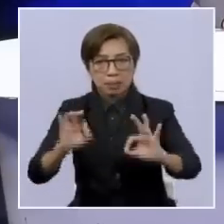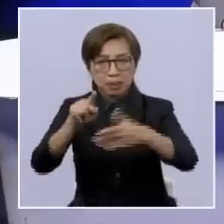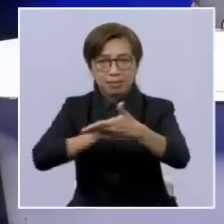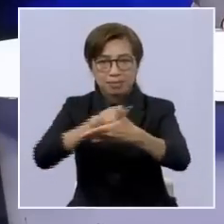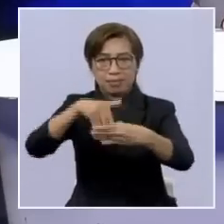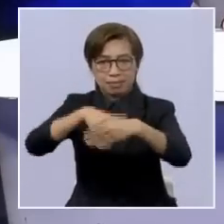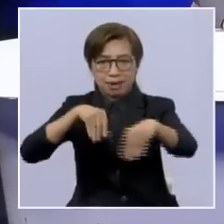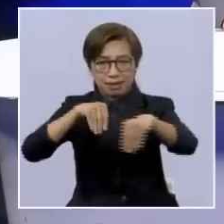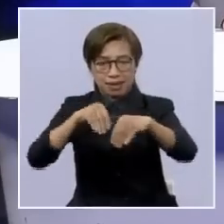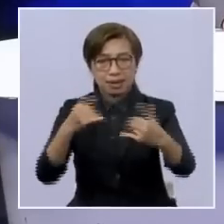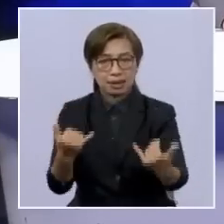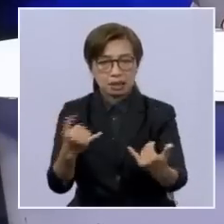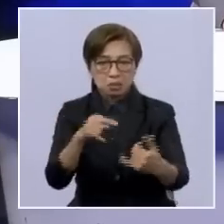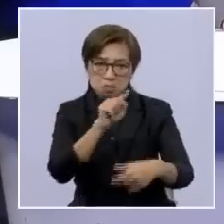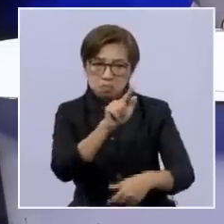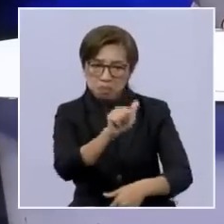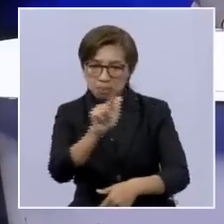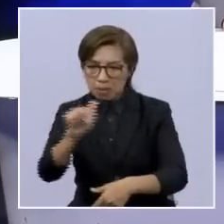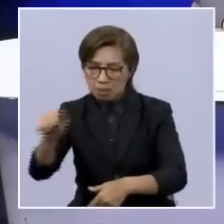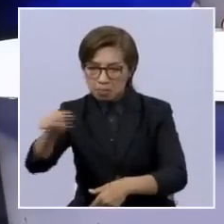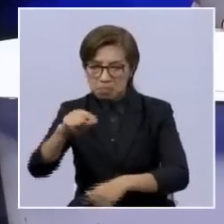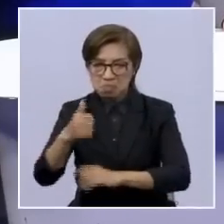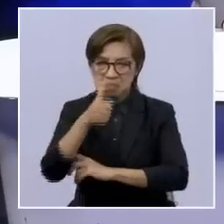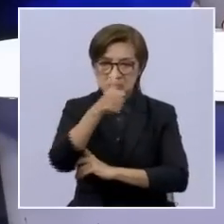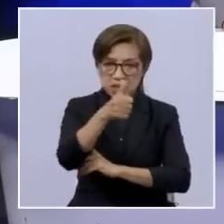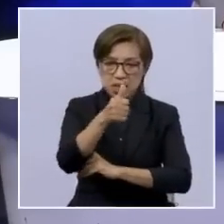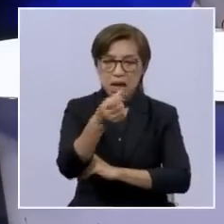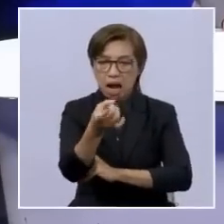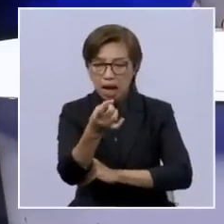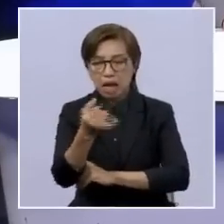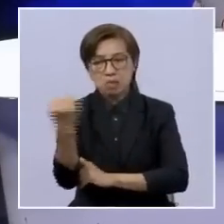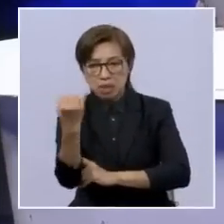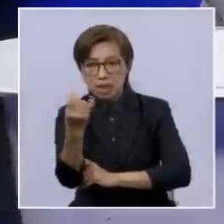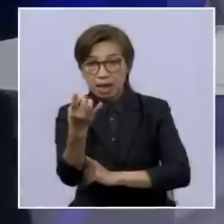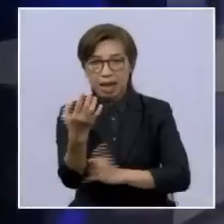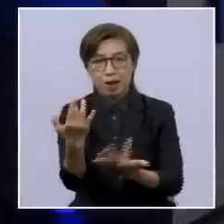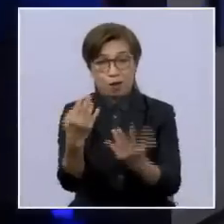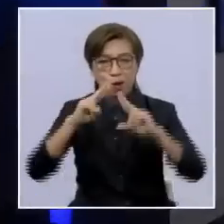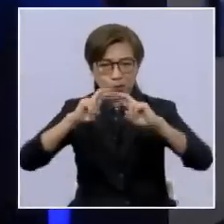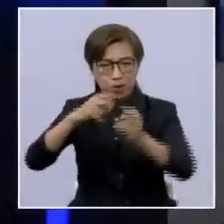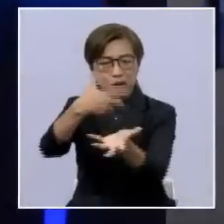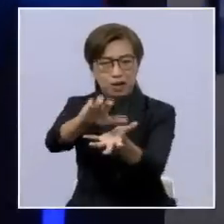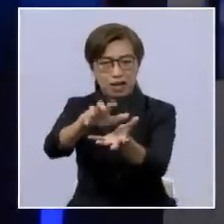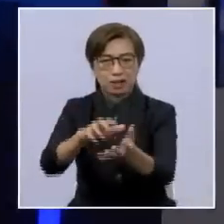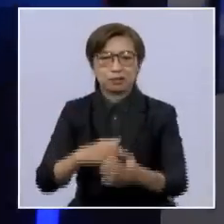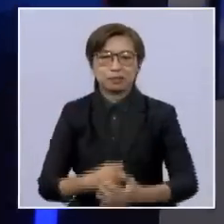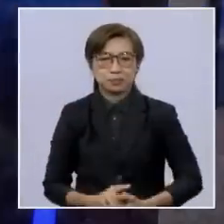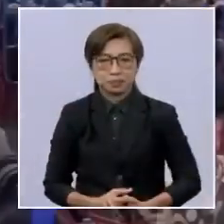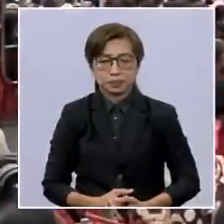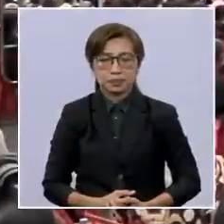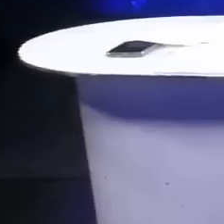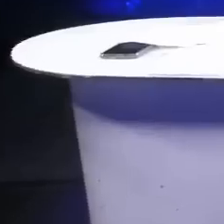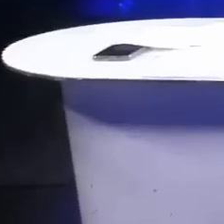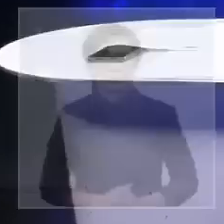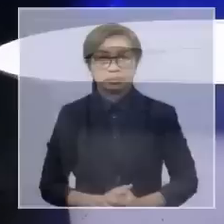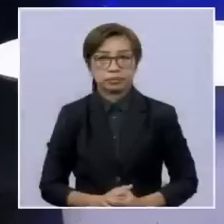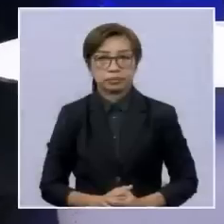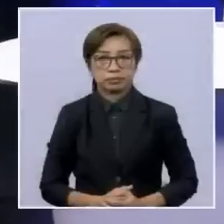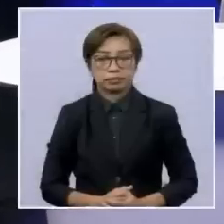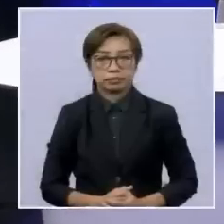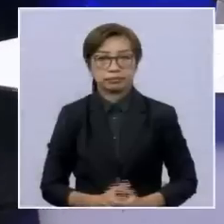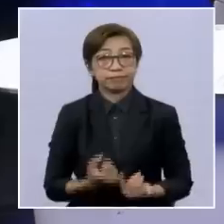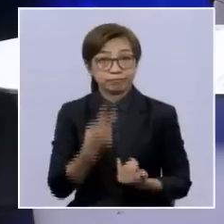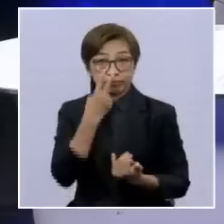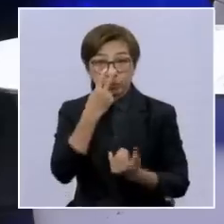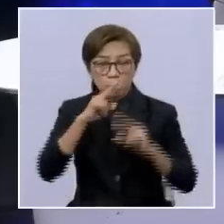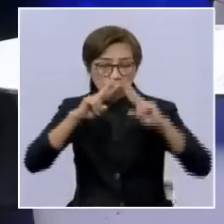ำลังจะมาถึงนี้แต่ละพักเนี่ยจะมีจุดแข็งอย่างไรจุดอ่อนยังไงเดี๋ยวกลับมาช่วงหน้าเก็บตกจากเนชั่นครับกลับมาช่วงนี้ม